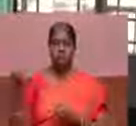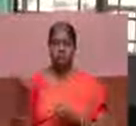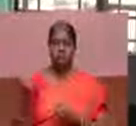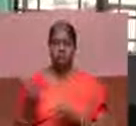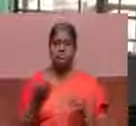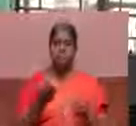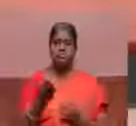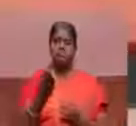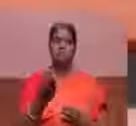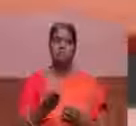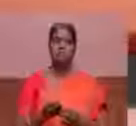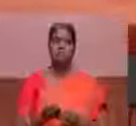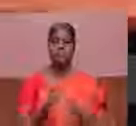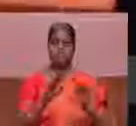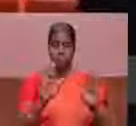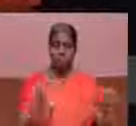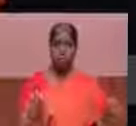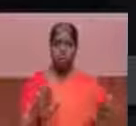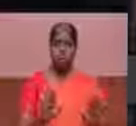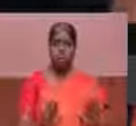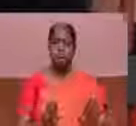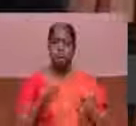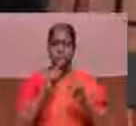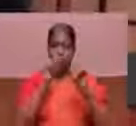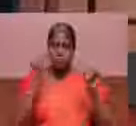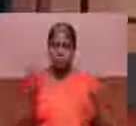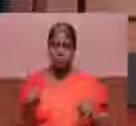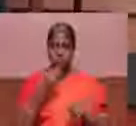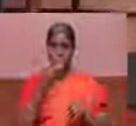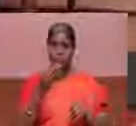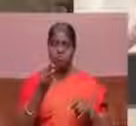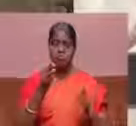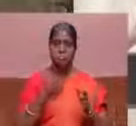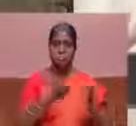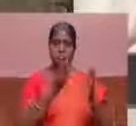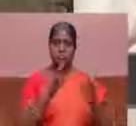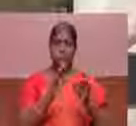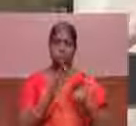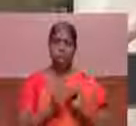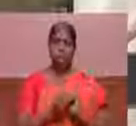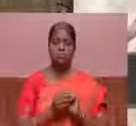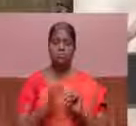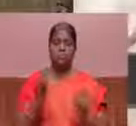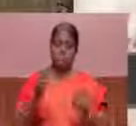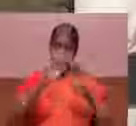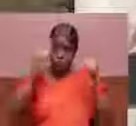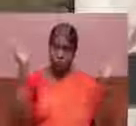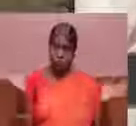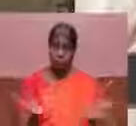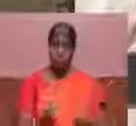மாற்றுத்திறனாளிகளுக்கு உதவும் வகையில் வைக்கப்பட்டிருக்கும் தகவல் வழிகாட்டி பலகைகள் சர்வதேச தரக்